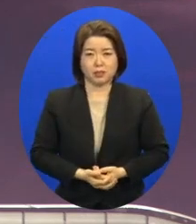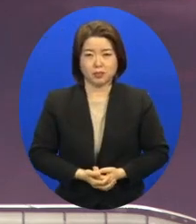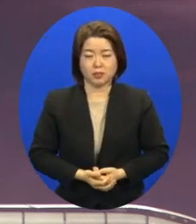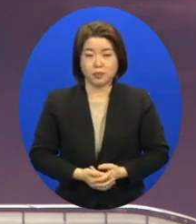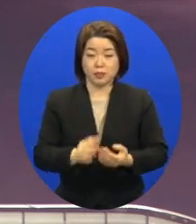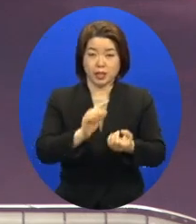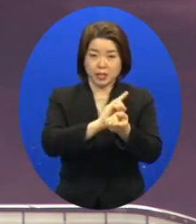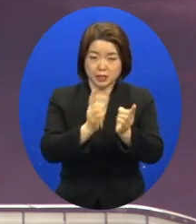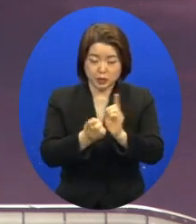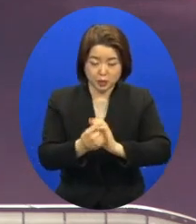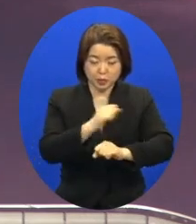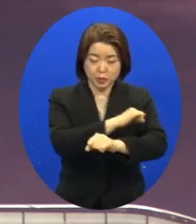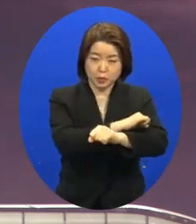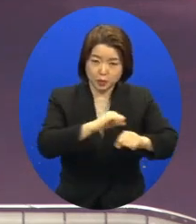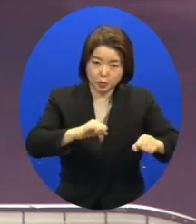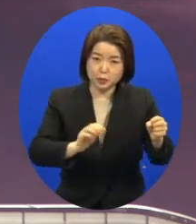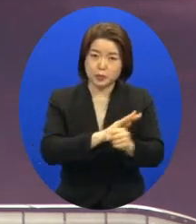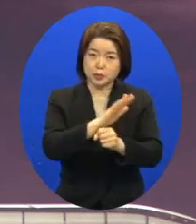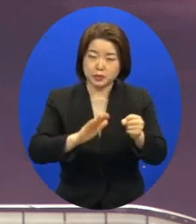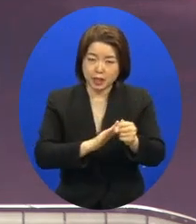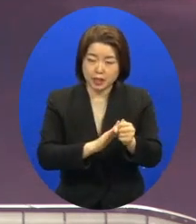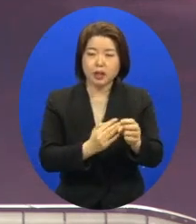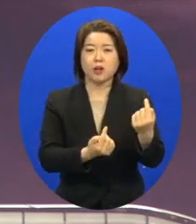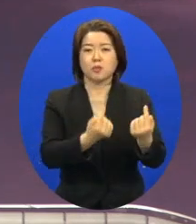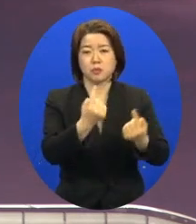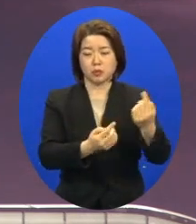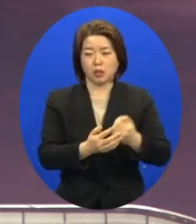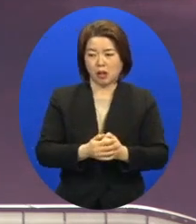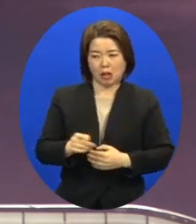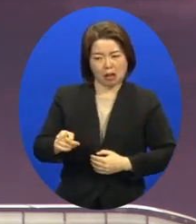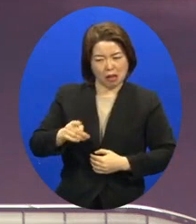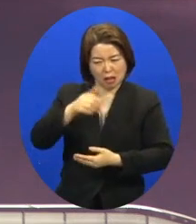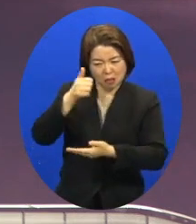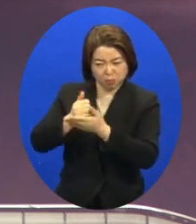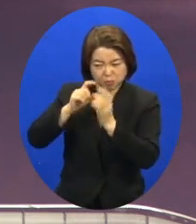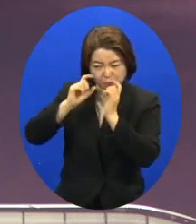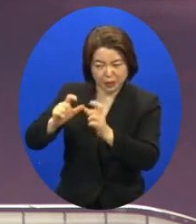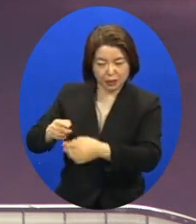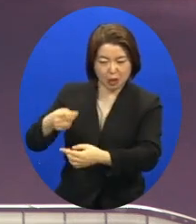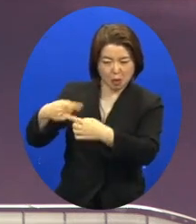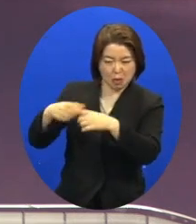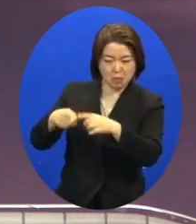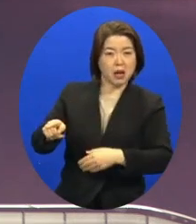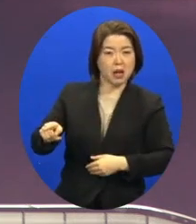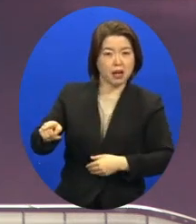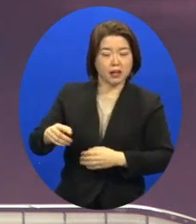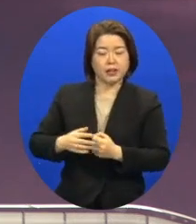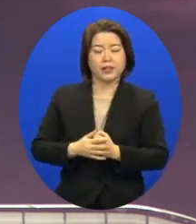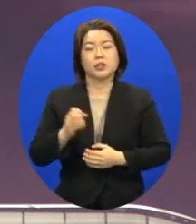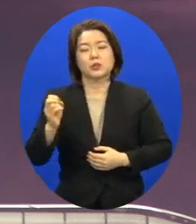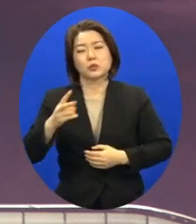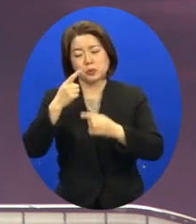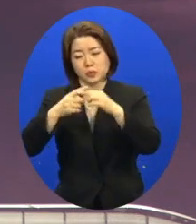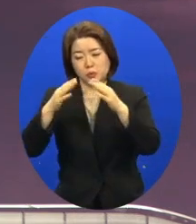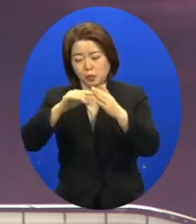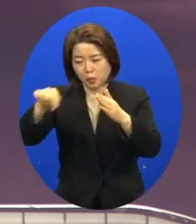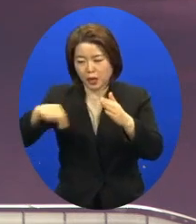서로 용서하고 사랑하는 것보다 정죄하고 판단하고 교회 안에 말로 인한 소문이 너무